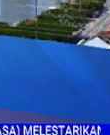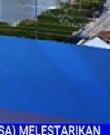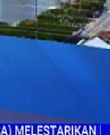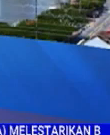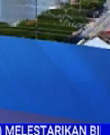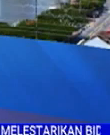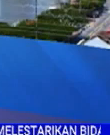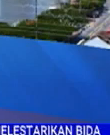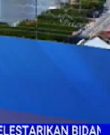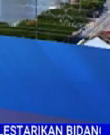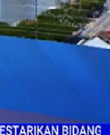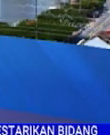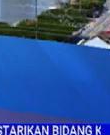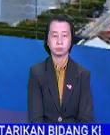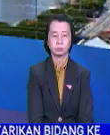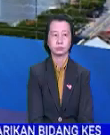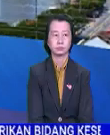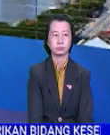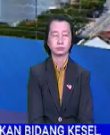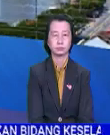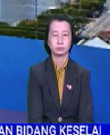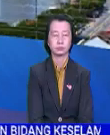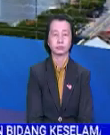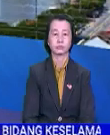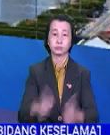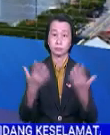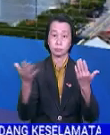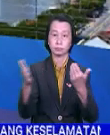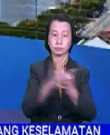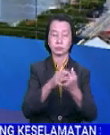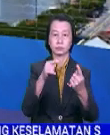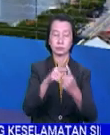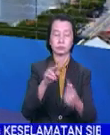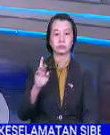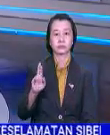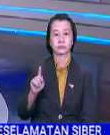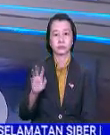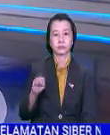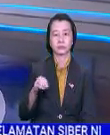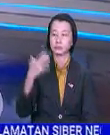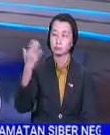faiztore sekian berita dari Serawak kita kembali bersama Zahra di angkasa Puri silakan Sera